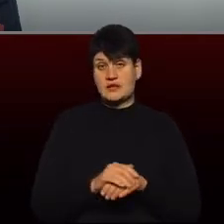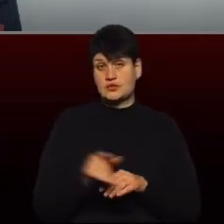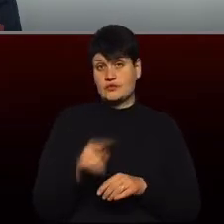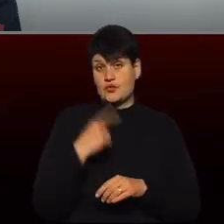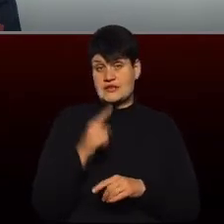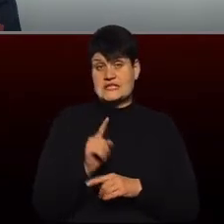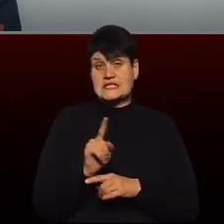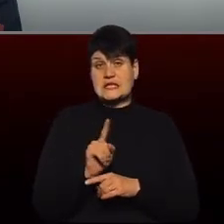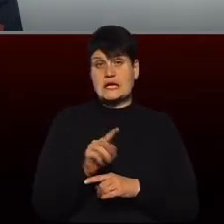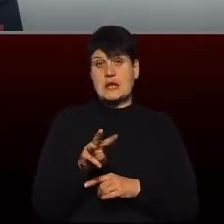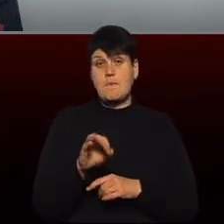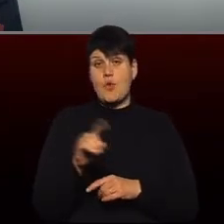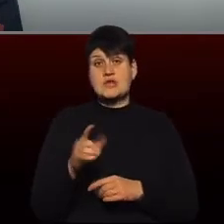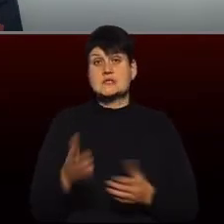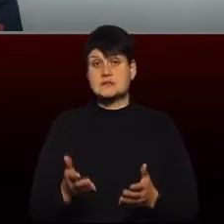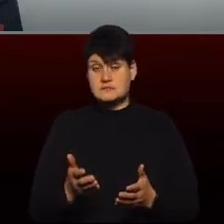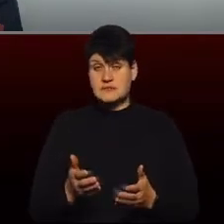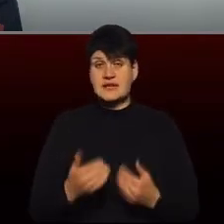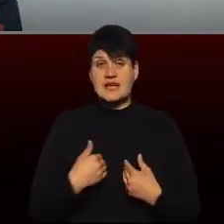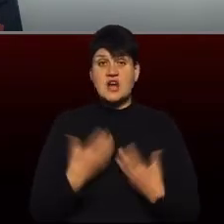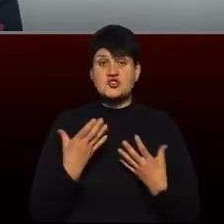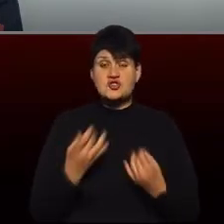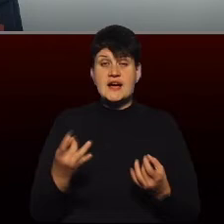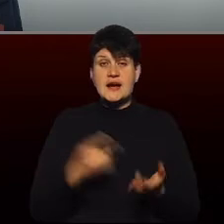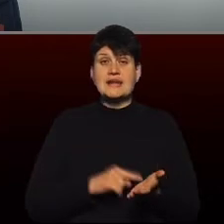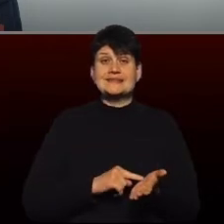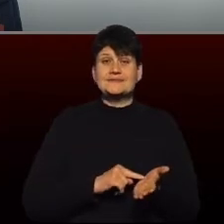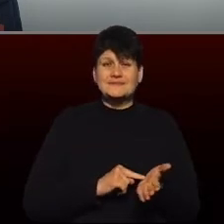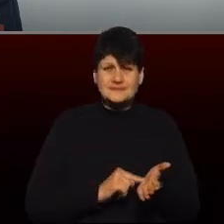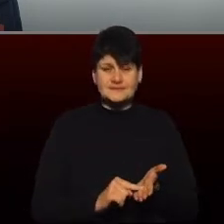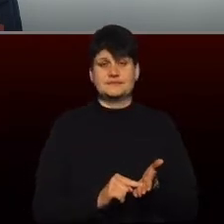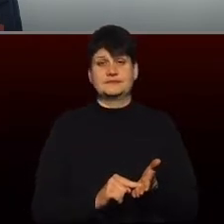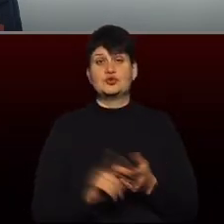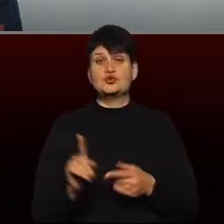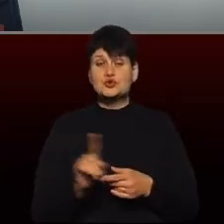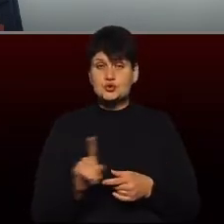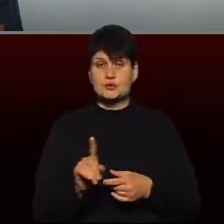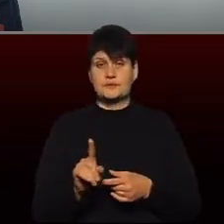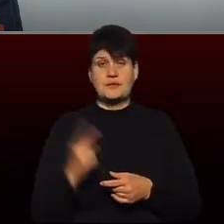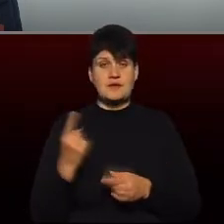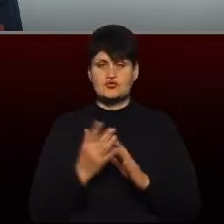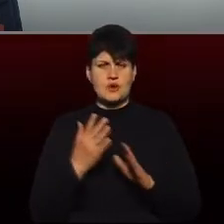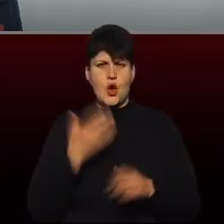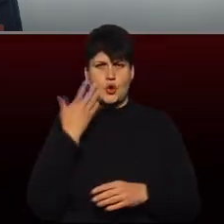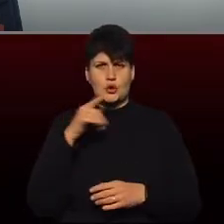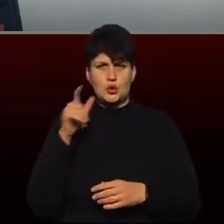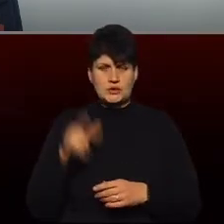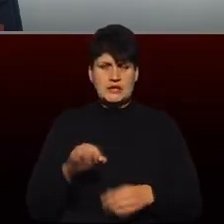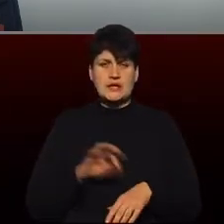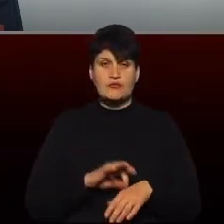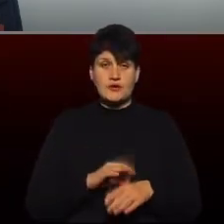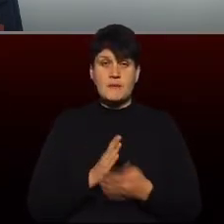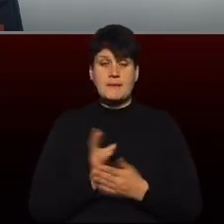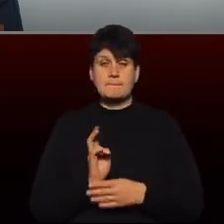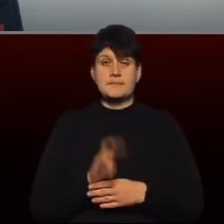так, все-таки. Я ще раз наголошую, що перш за все, коли людина хворіє, вона має звертатися до лікаря, не